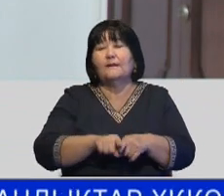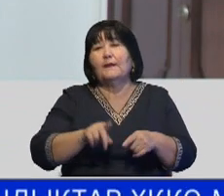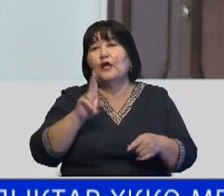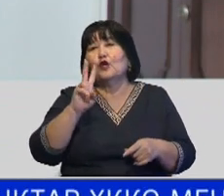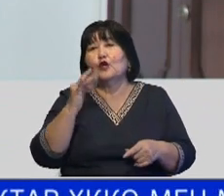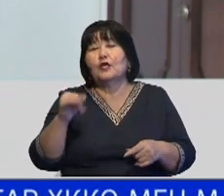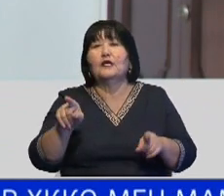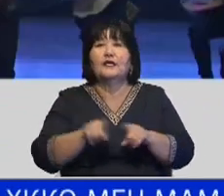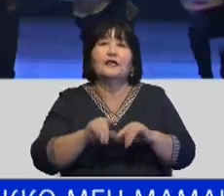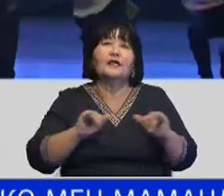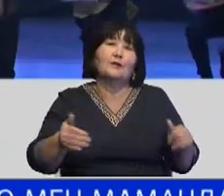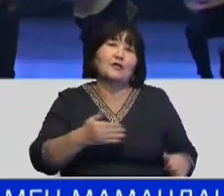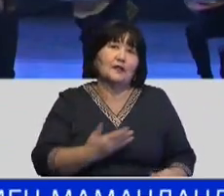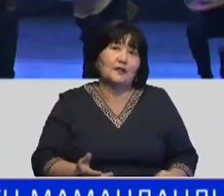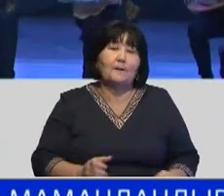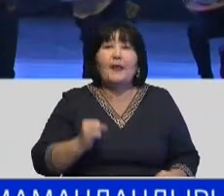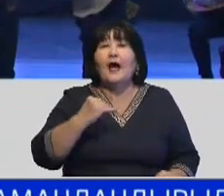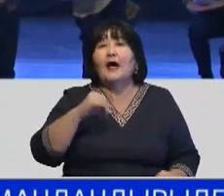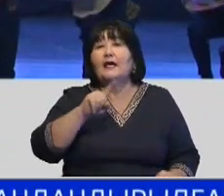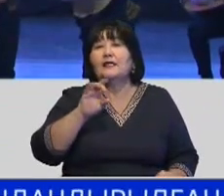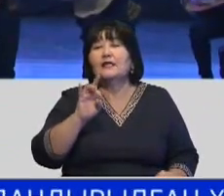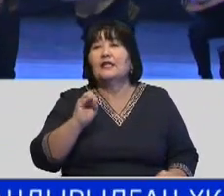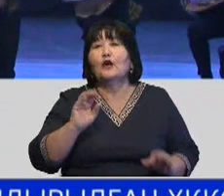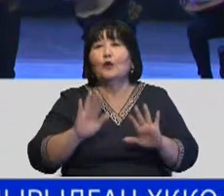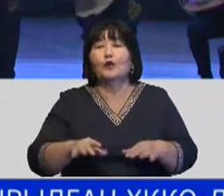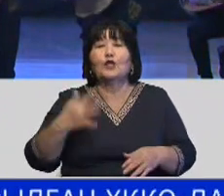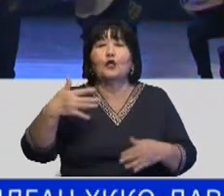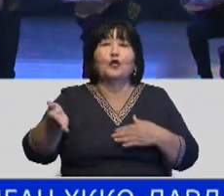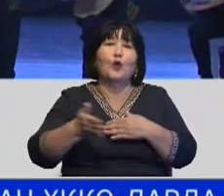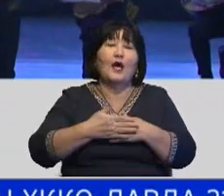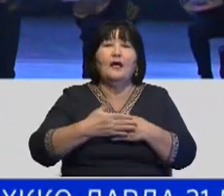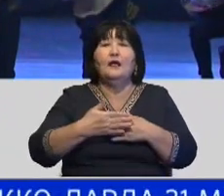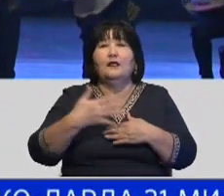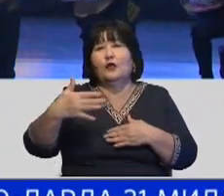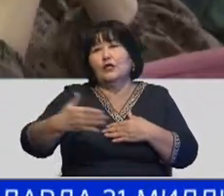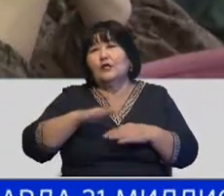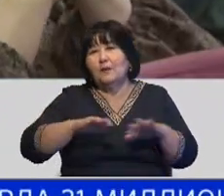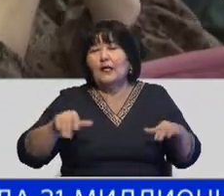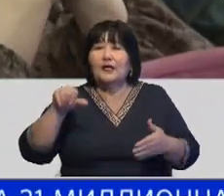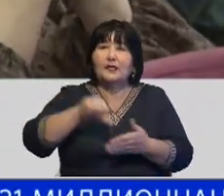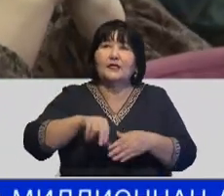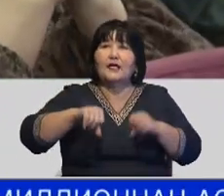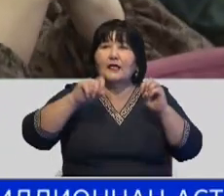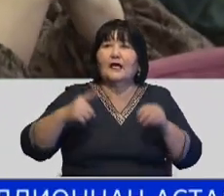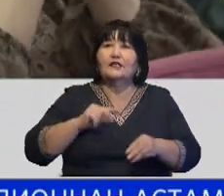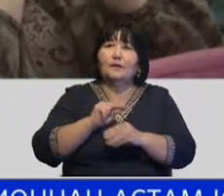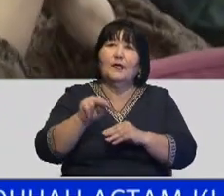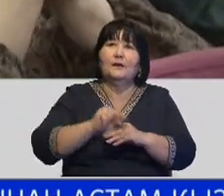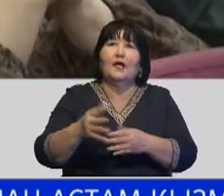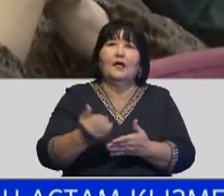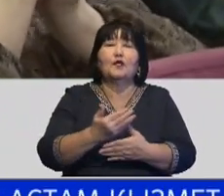бағытында өзімді дамытқым келеді. Айзере орталығында 200-ден аса бала 5 бағыт бойынша тәрбиеленіп, кәсіби мамандардан дәріс